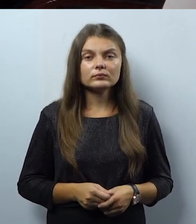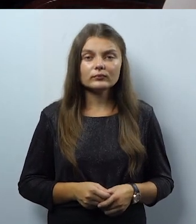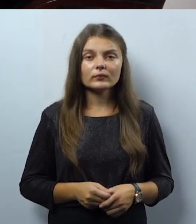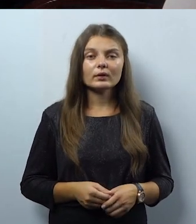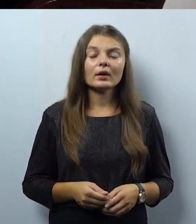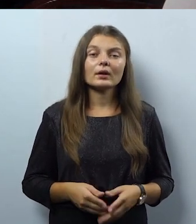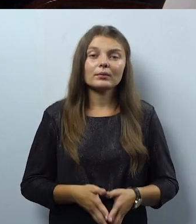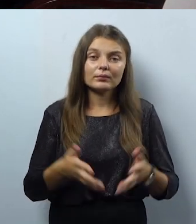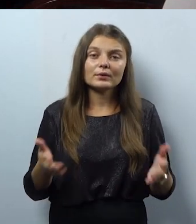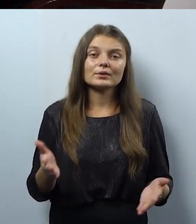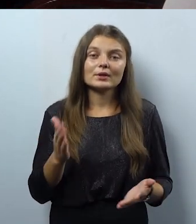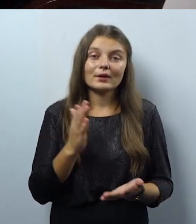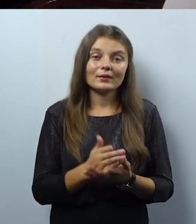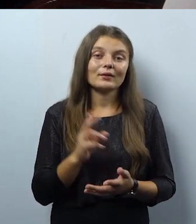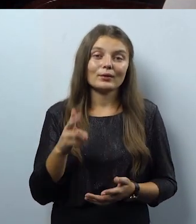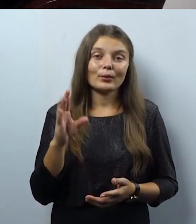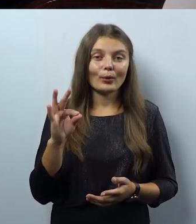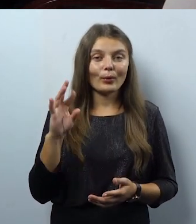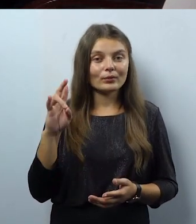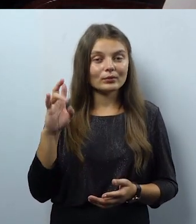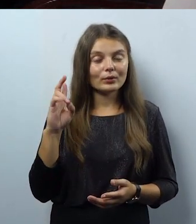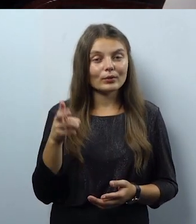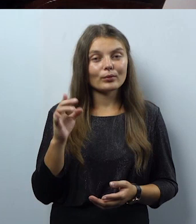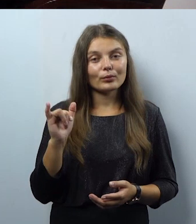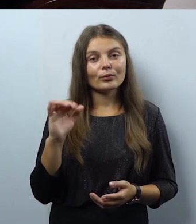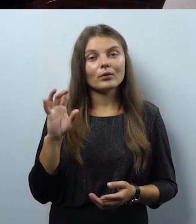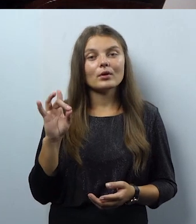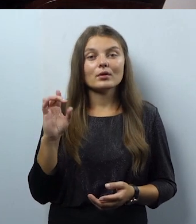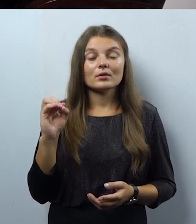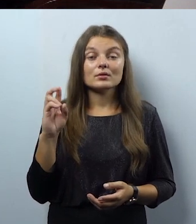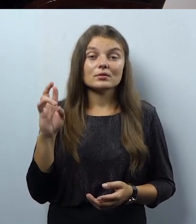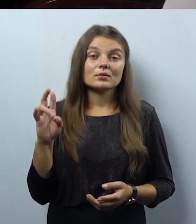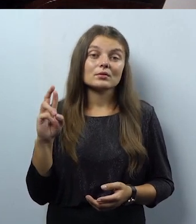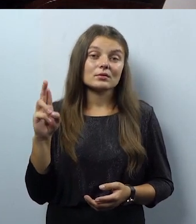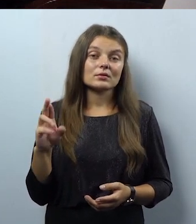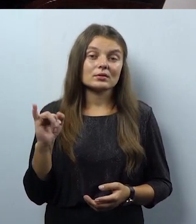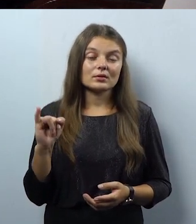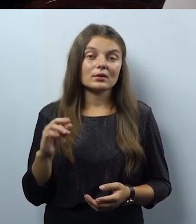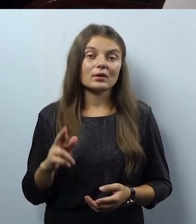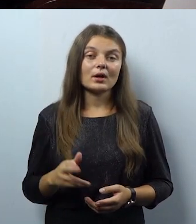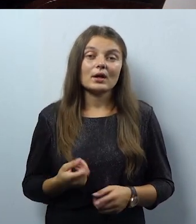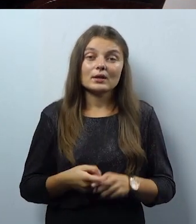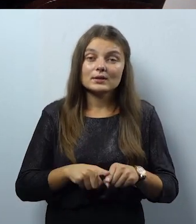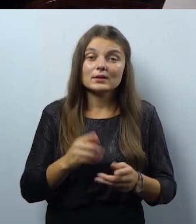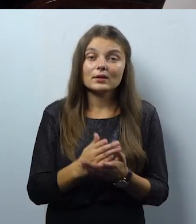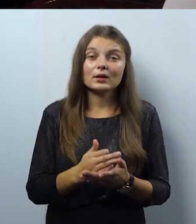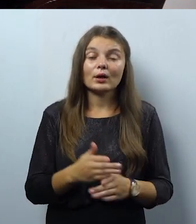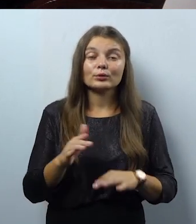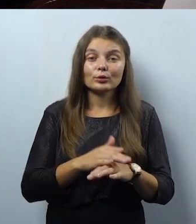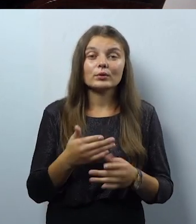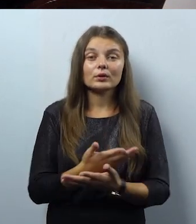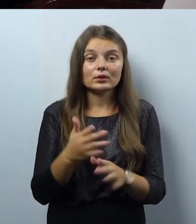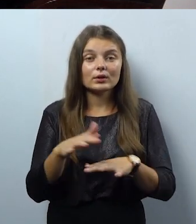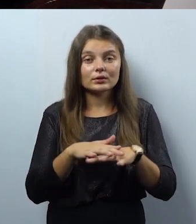більша спроможність буде цієї лікарні. І краща якість. І краща якість надання цих медичних послуг. Це дуже добре для жителів нашого Бурштина і майбутнього